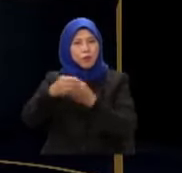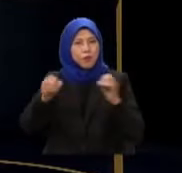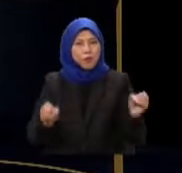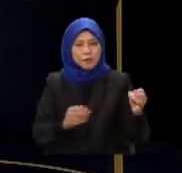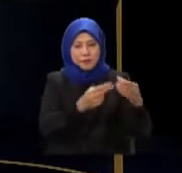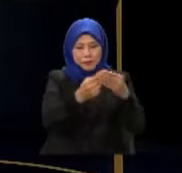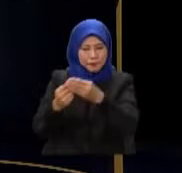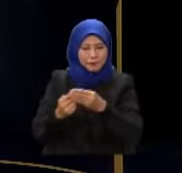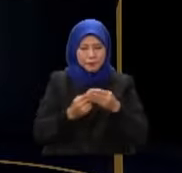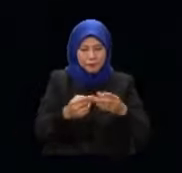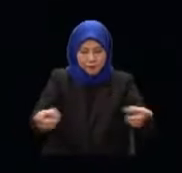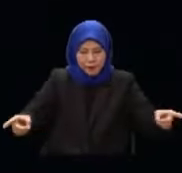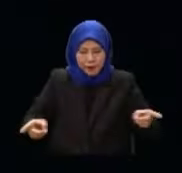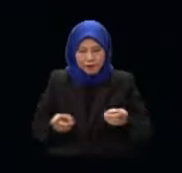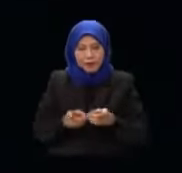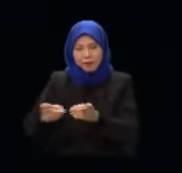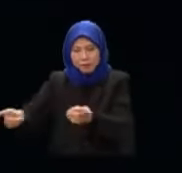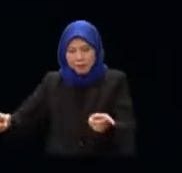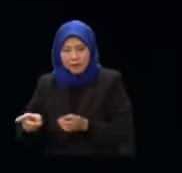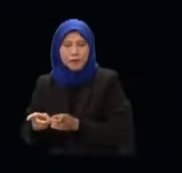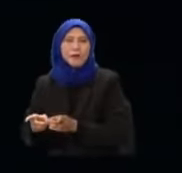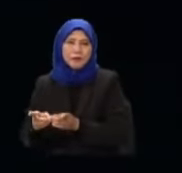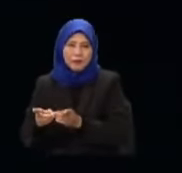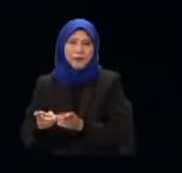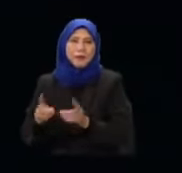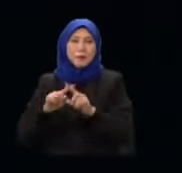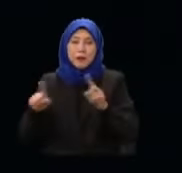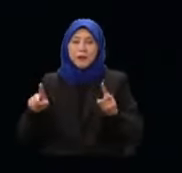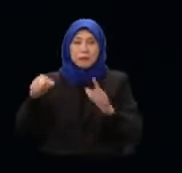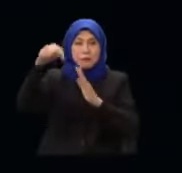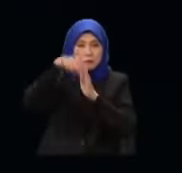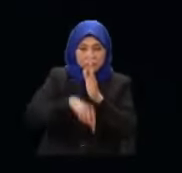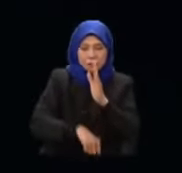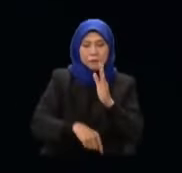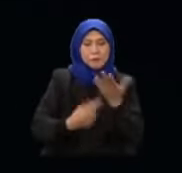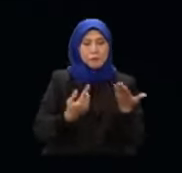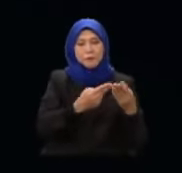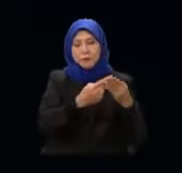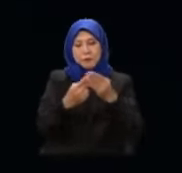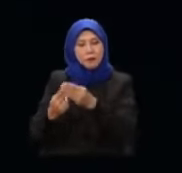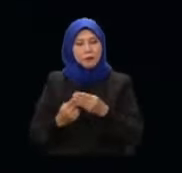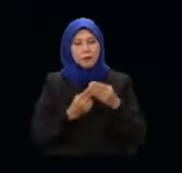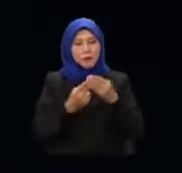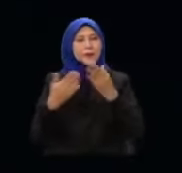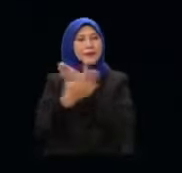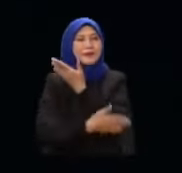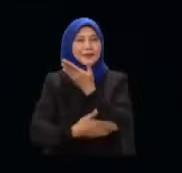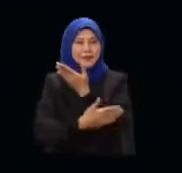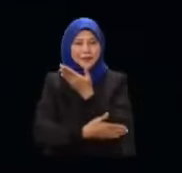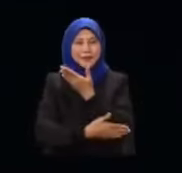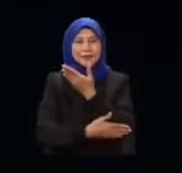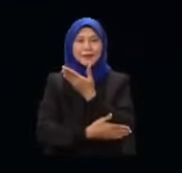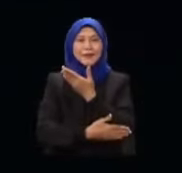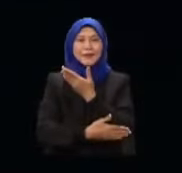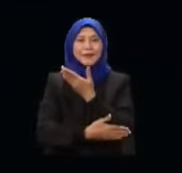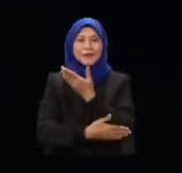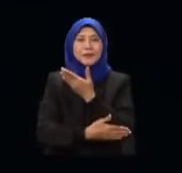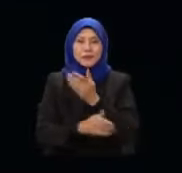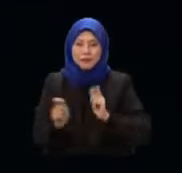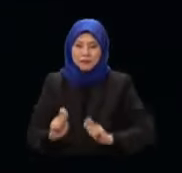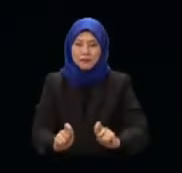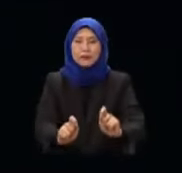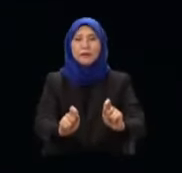perpaduan daerah di daerah-daerah jadi kado khusus cassa perpaduan negara dan plan tindakan atau blueprint